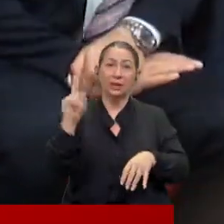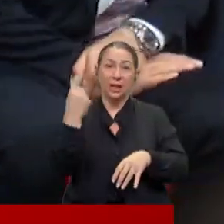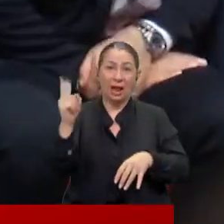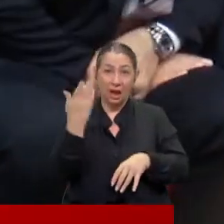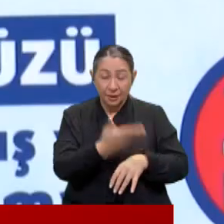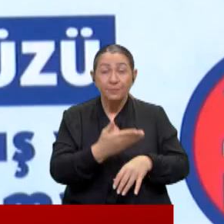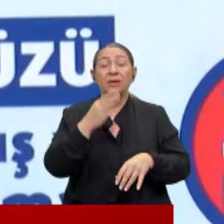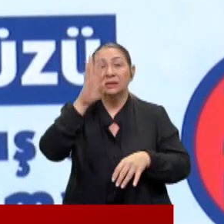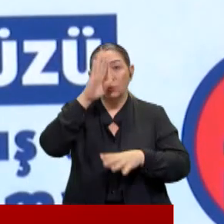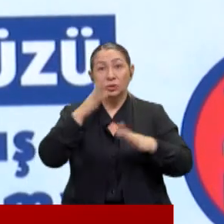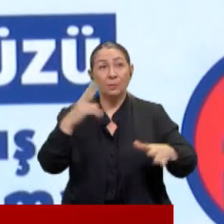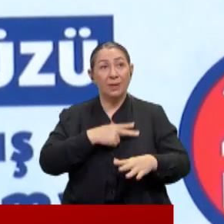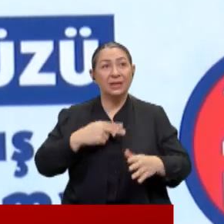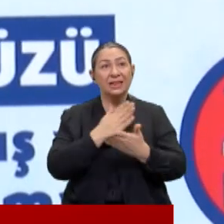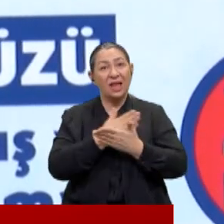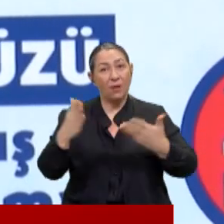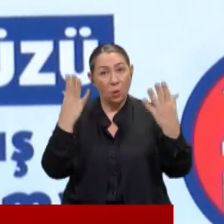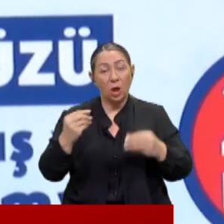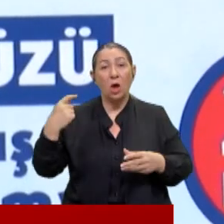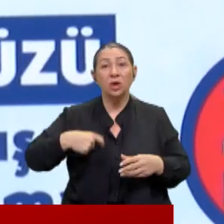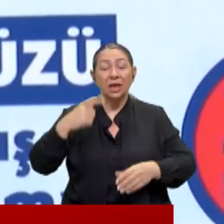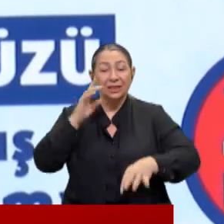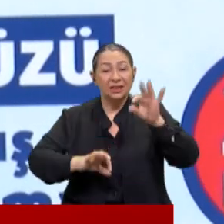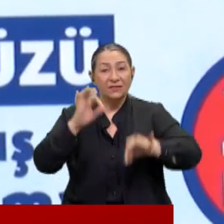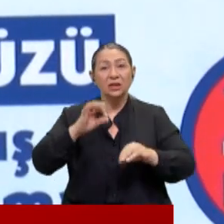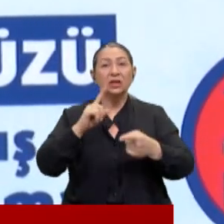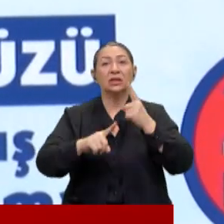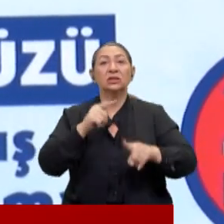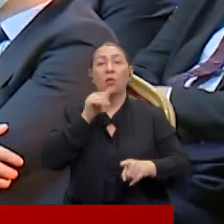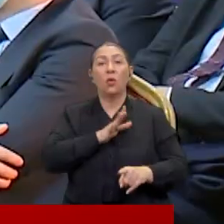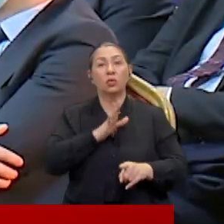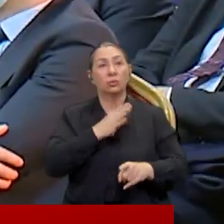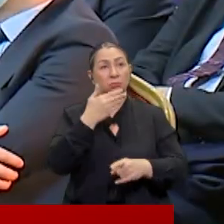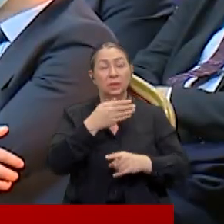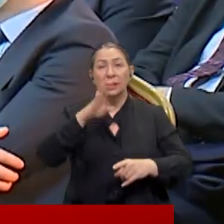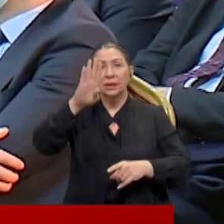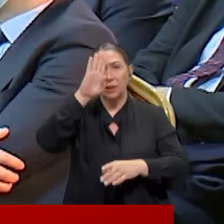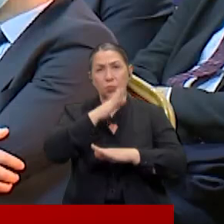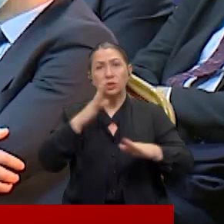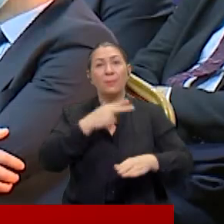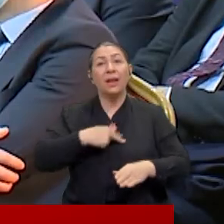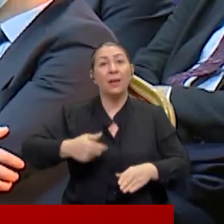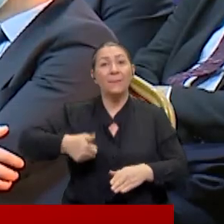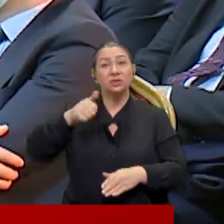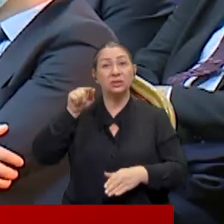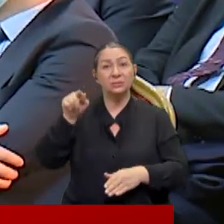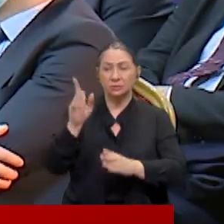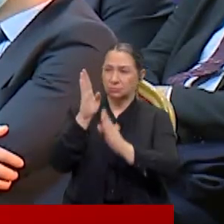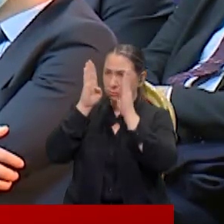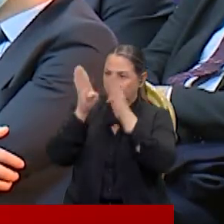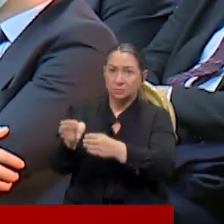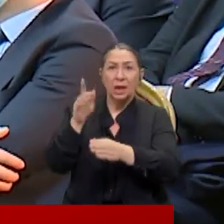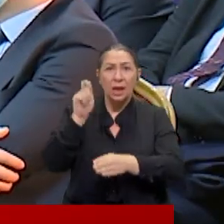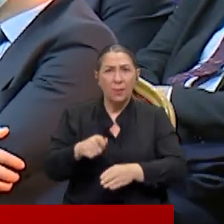liderler İstanbul Büyükşehir Belediyesinde devam eden özel Teftiş tek var bunun gündemindeydi İstanbul Büyükşehir Belediye başkanımıza